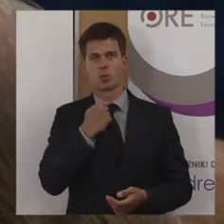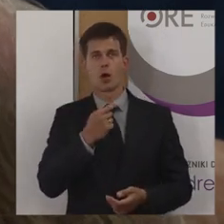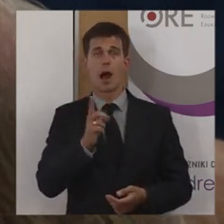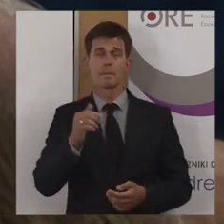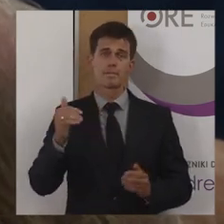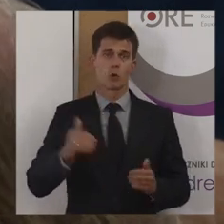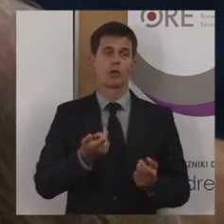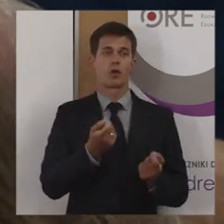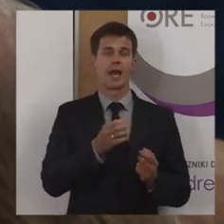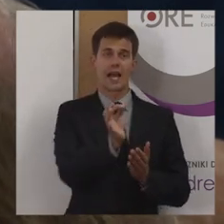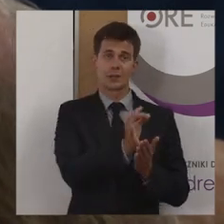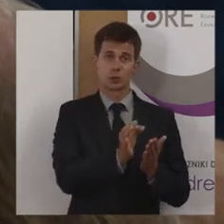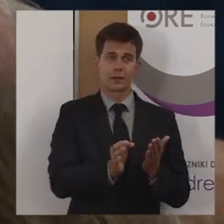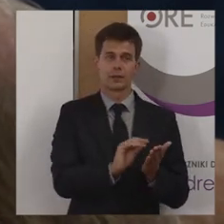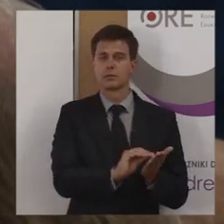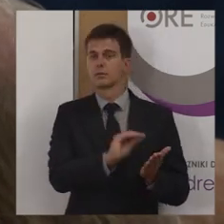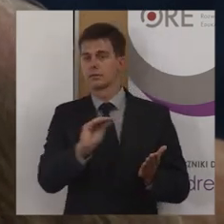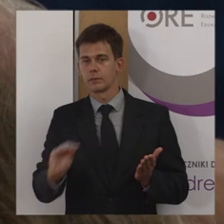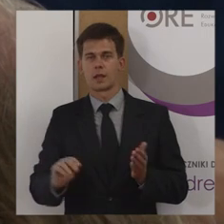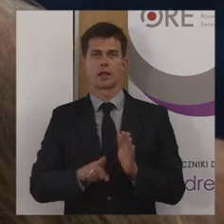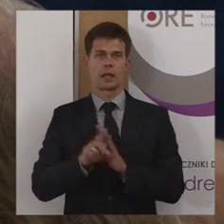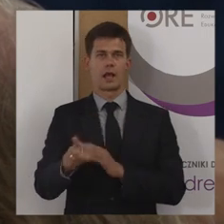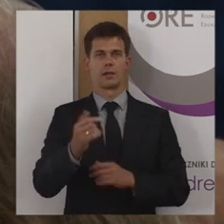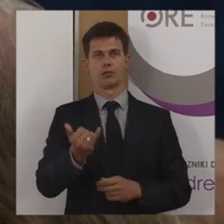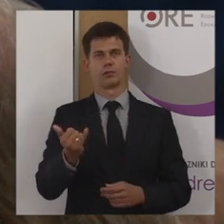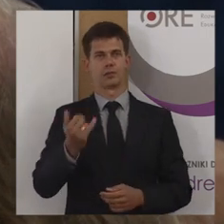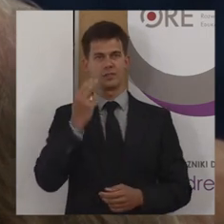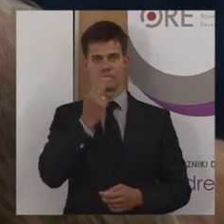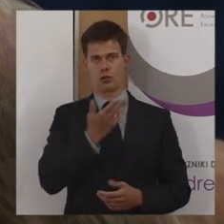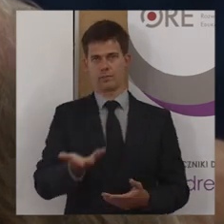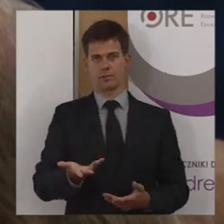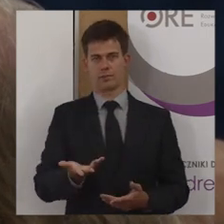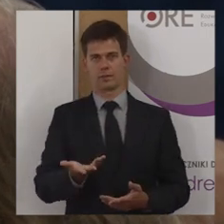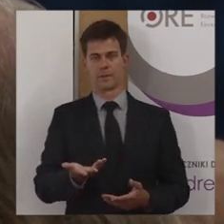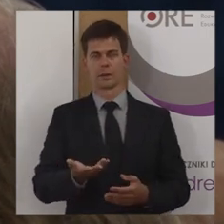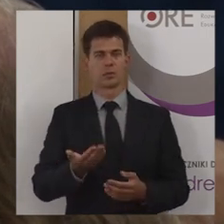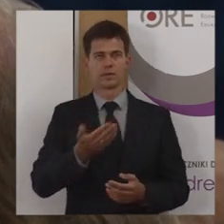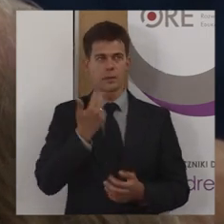rysunków dotykowych, prostych, zaadaptowanych przez profesjonalistów.